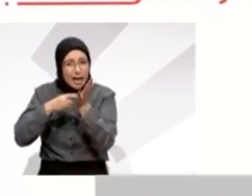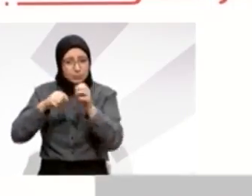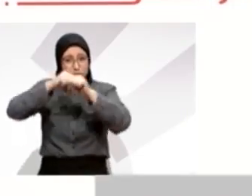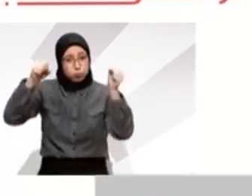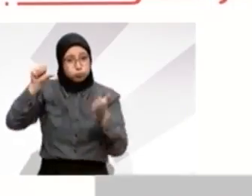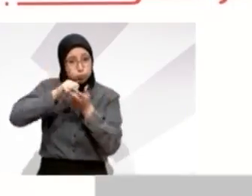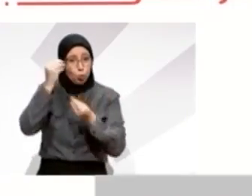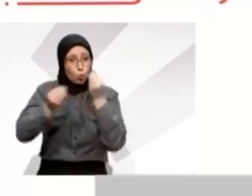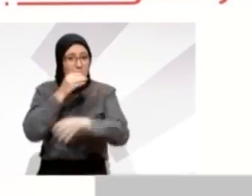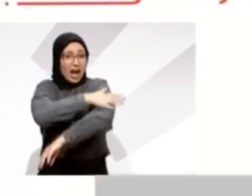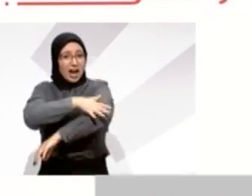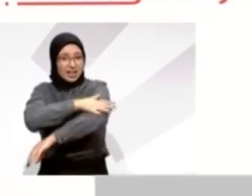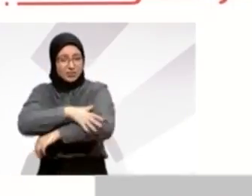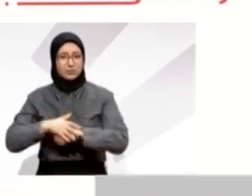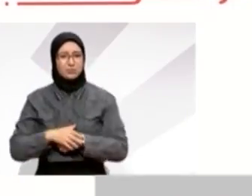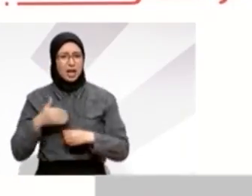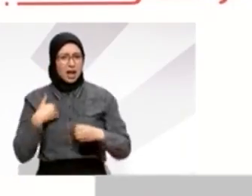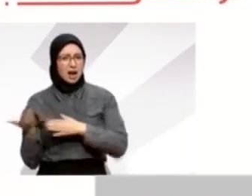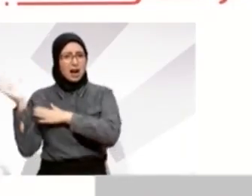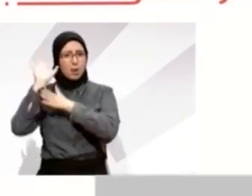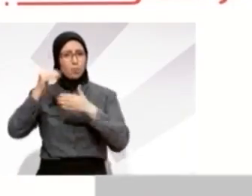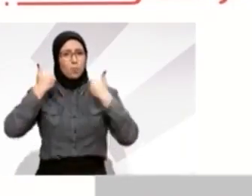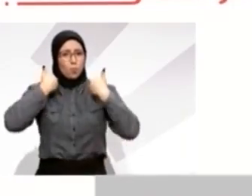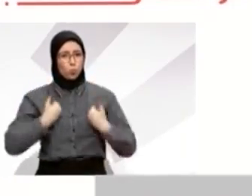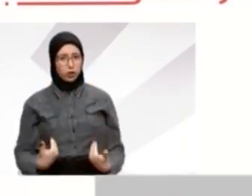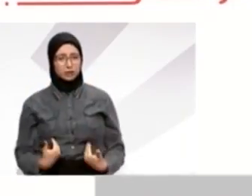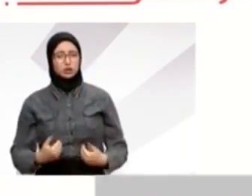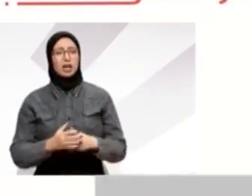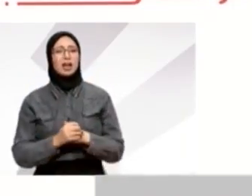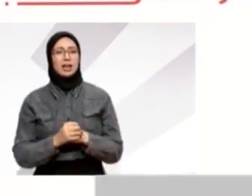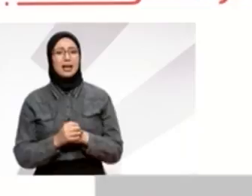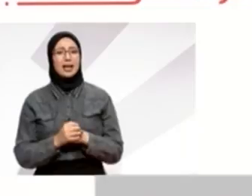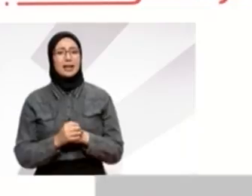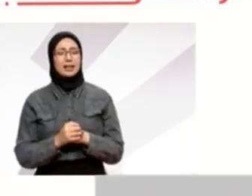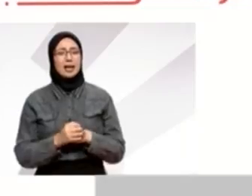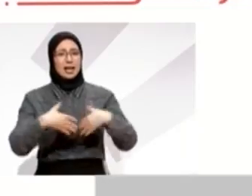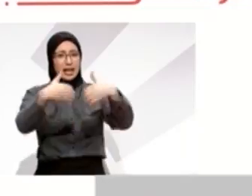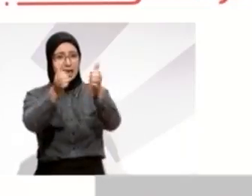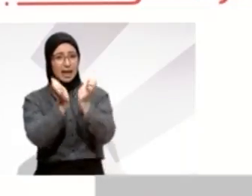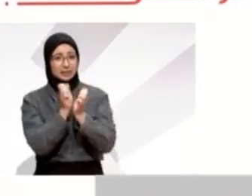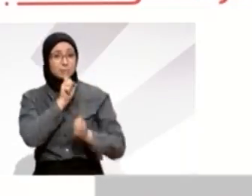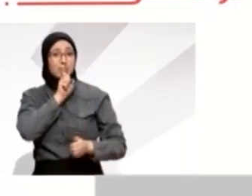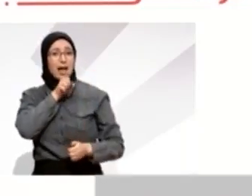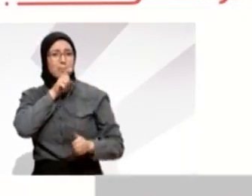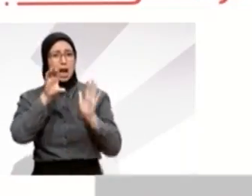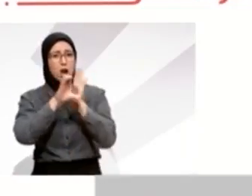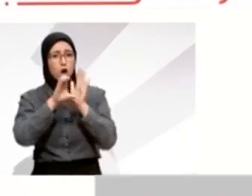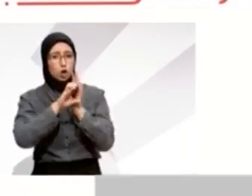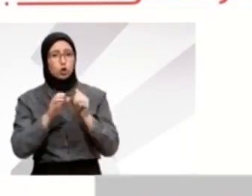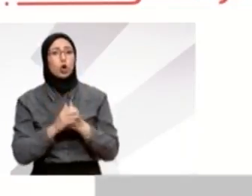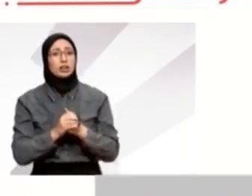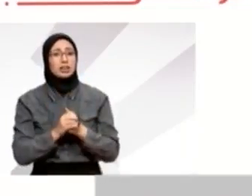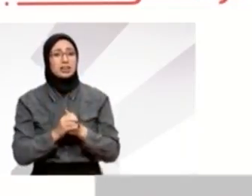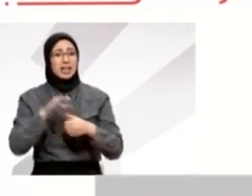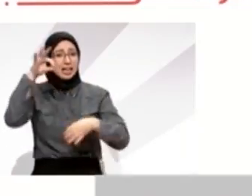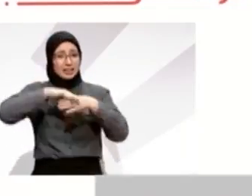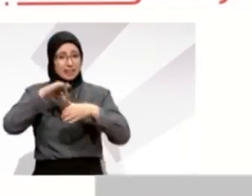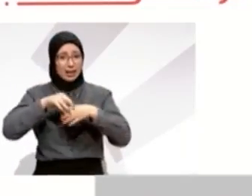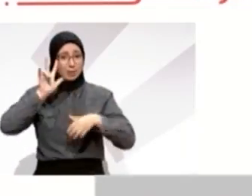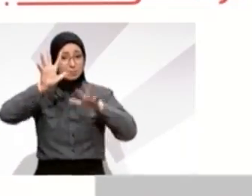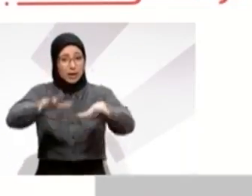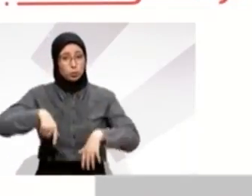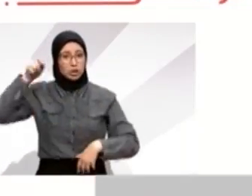والحضريه اتقدم لكم انا نور الهدايه بيتي م ترشحه عن حزب الامل للانتخابات التشريعيه